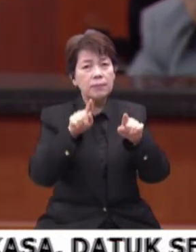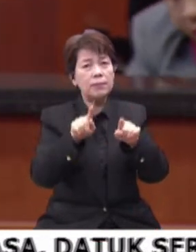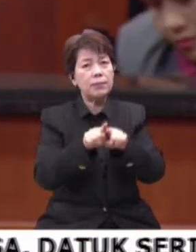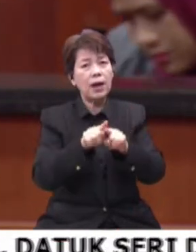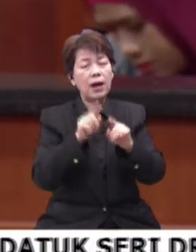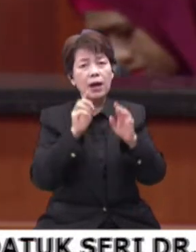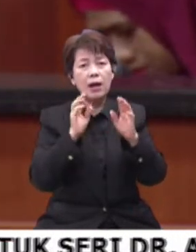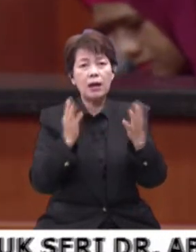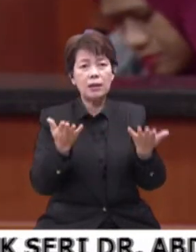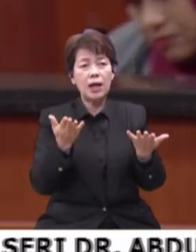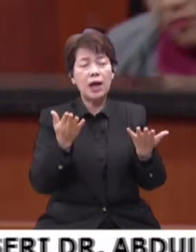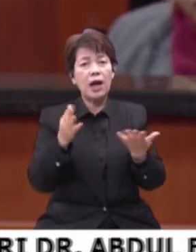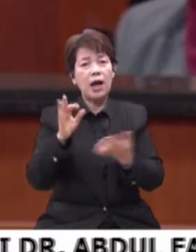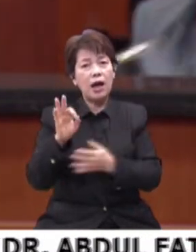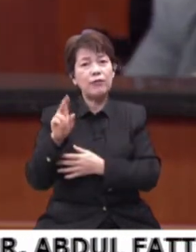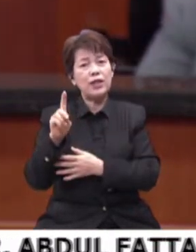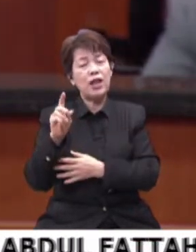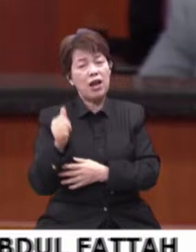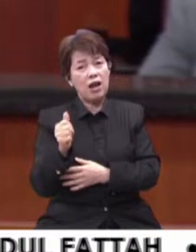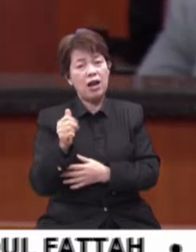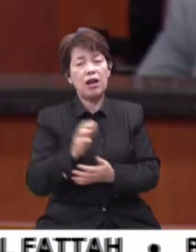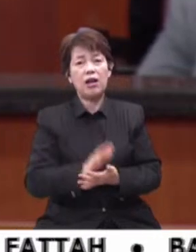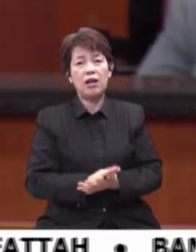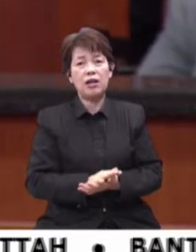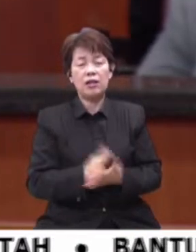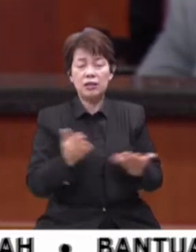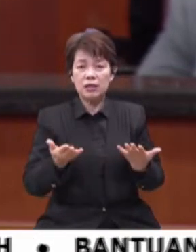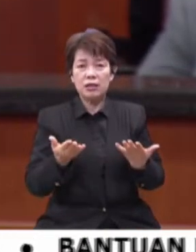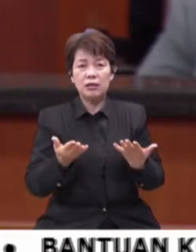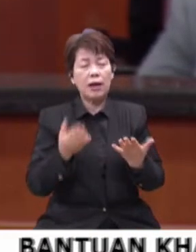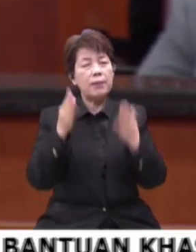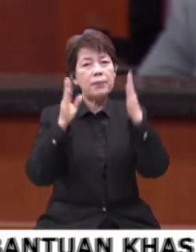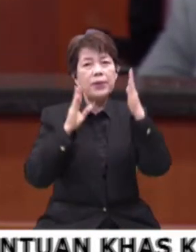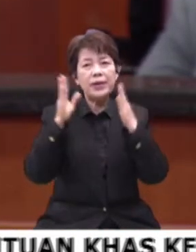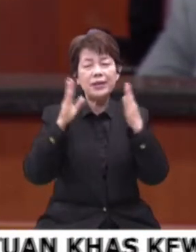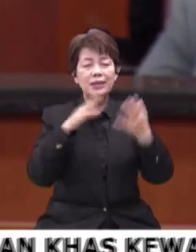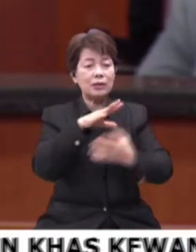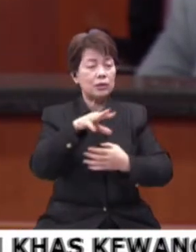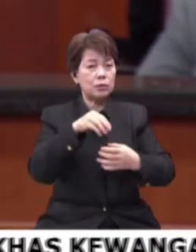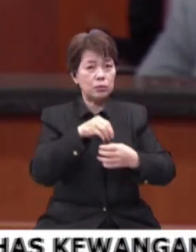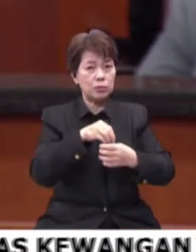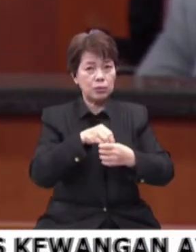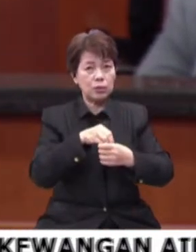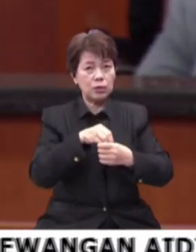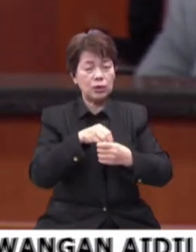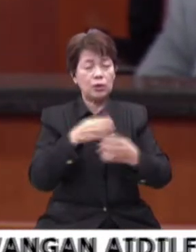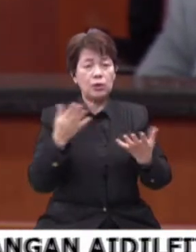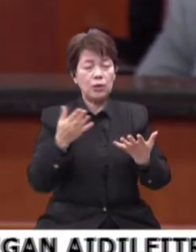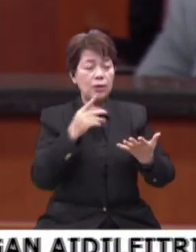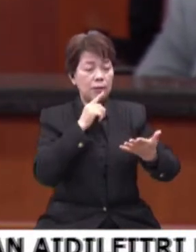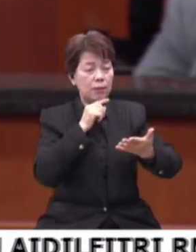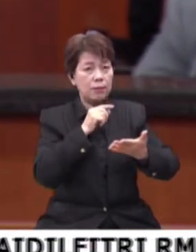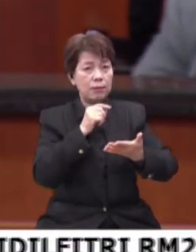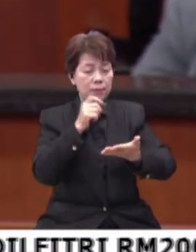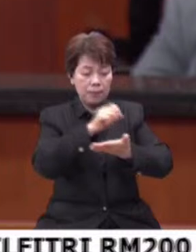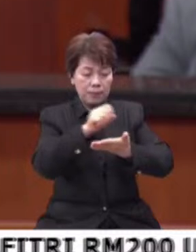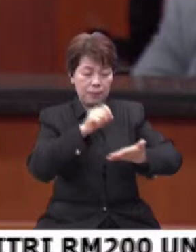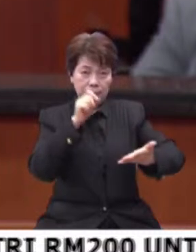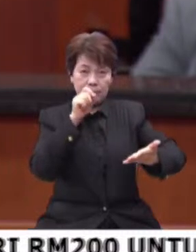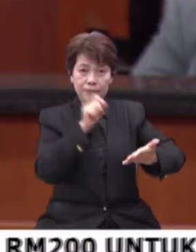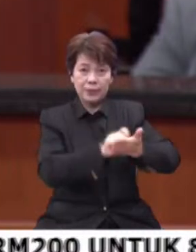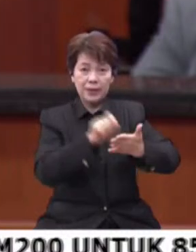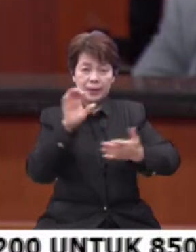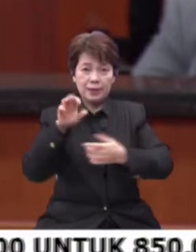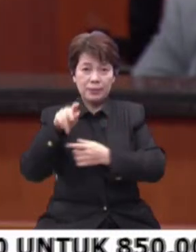atau yang disetujui oleh Malaysia termasuk perjanjian cvtv sehubung itu